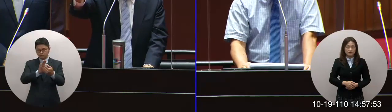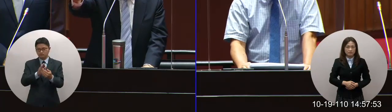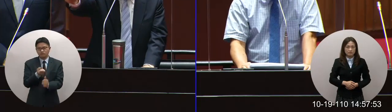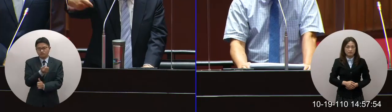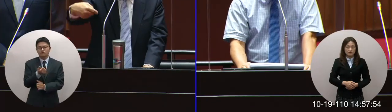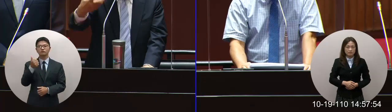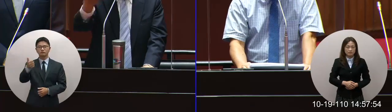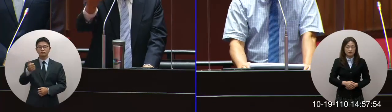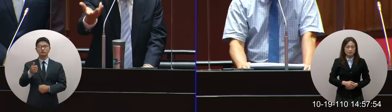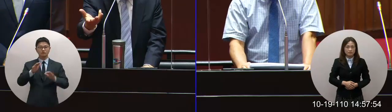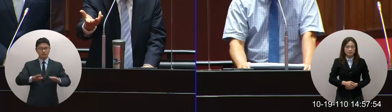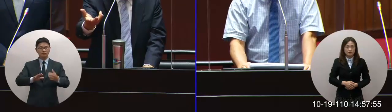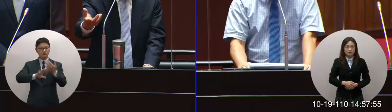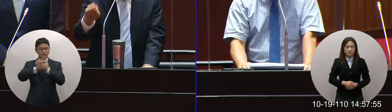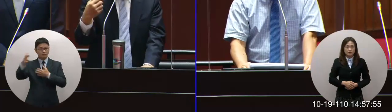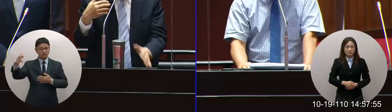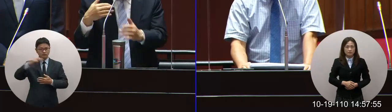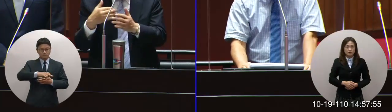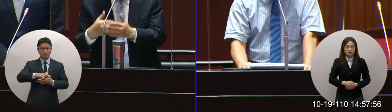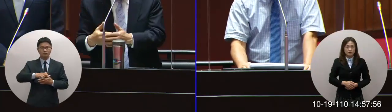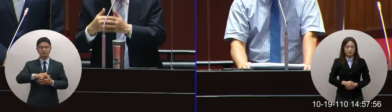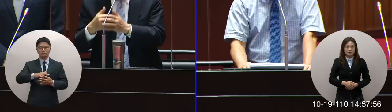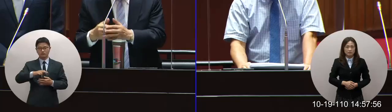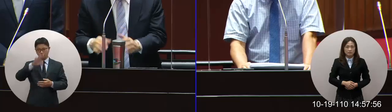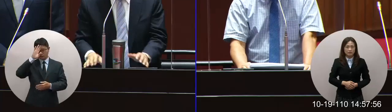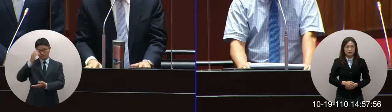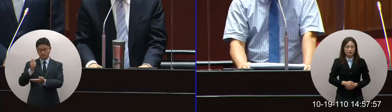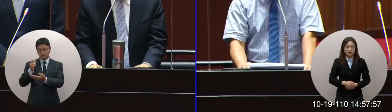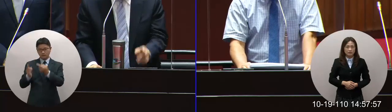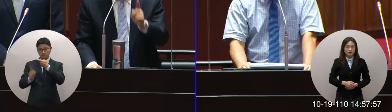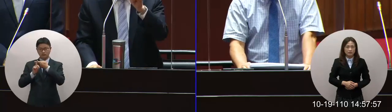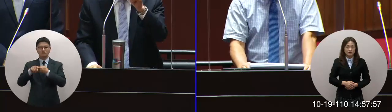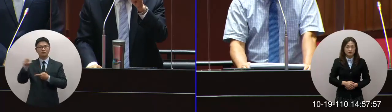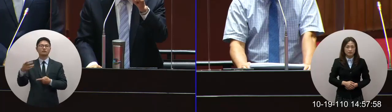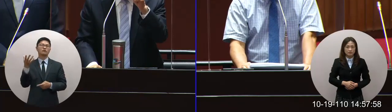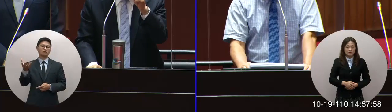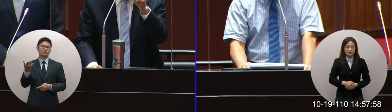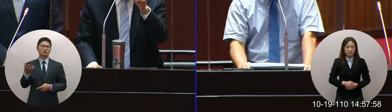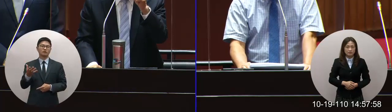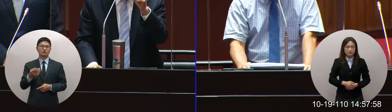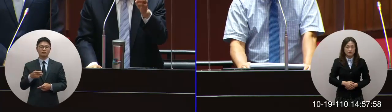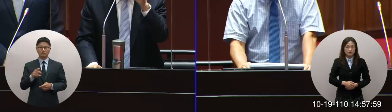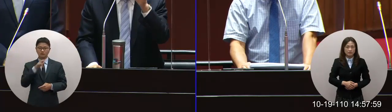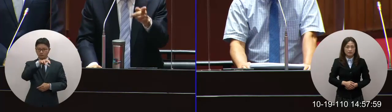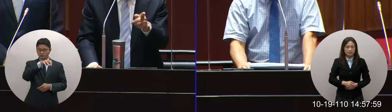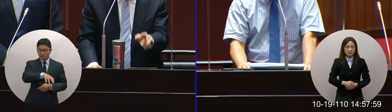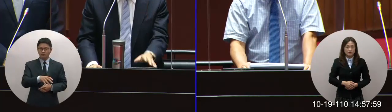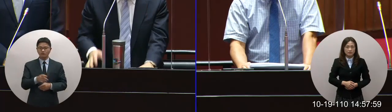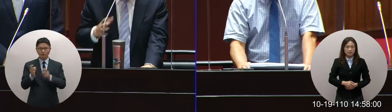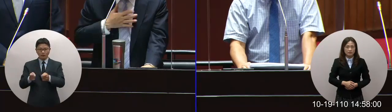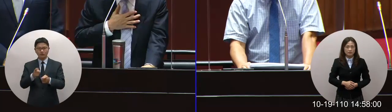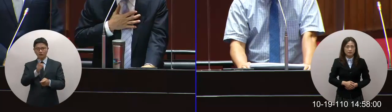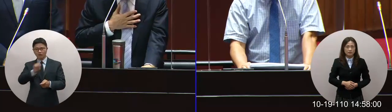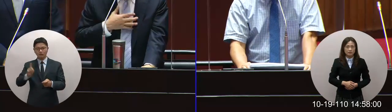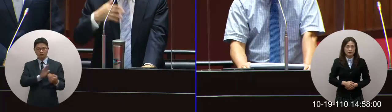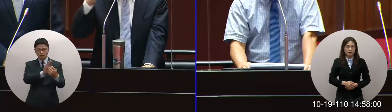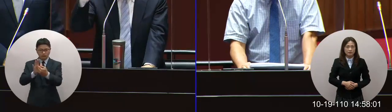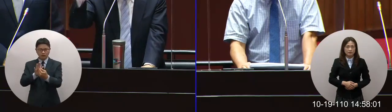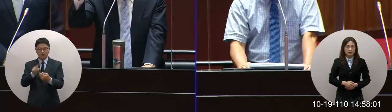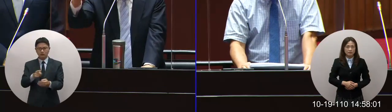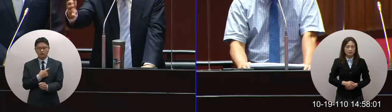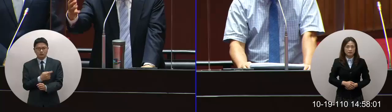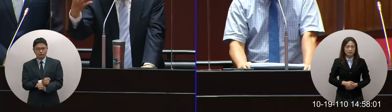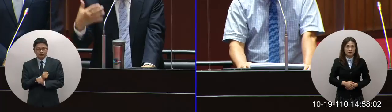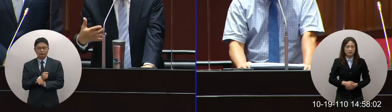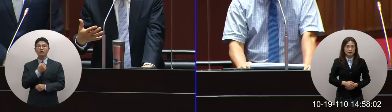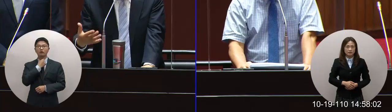而现在境外移入的比较多啊，我们对于国境防守是要很小心。那至于这